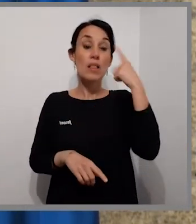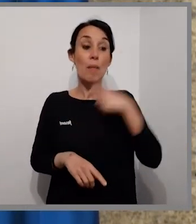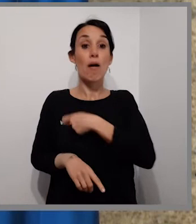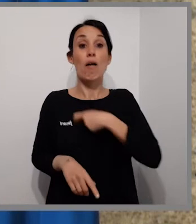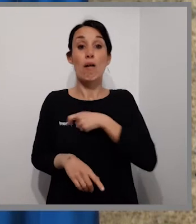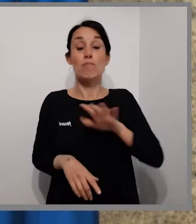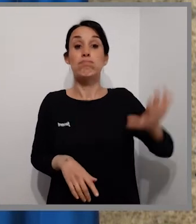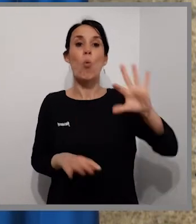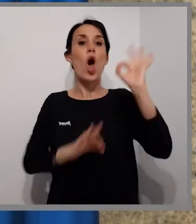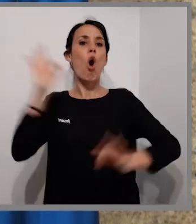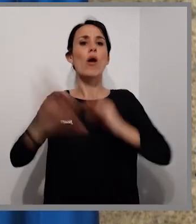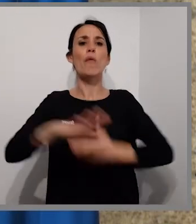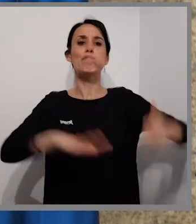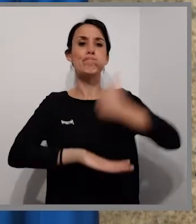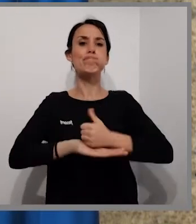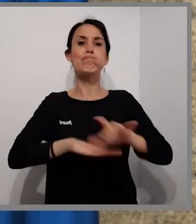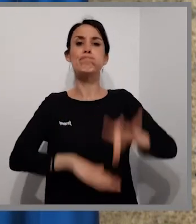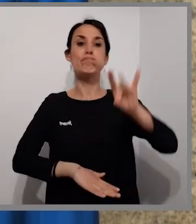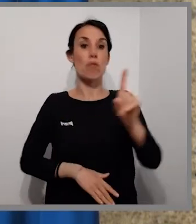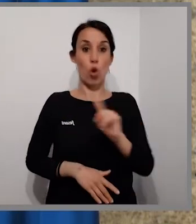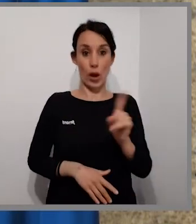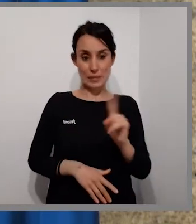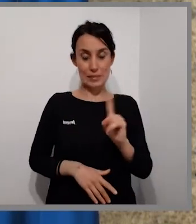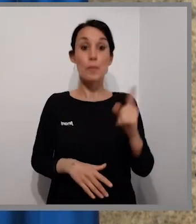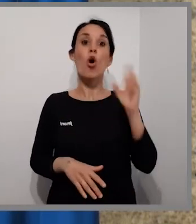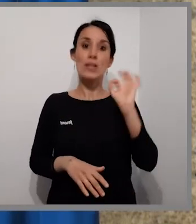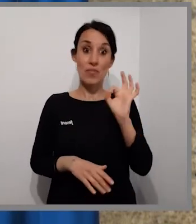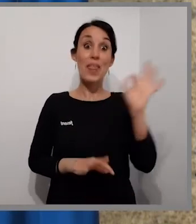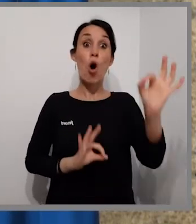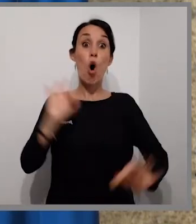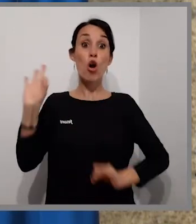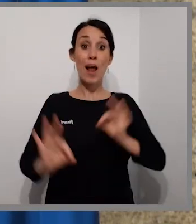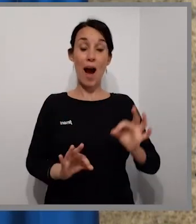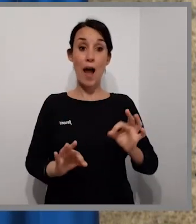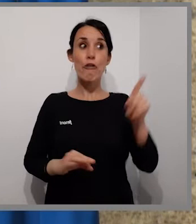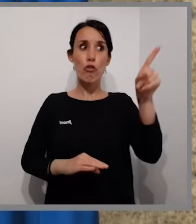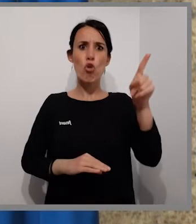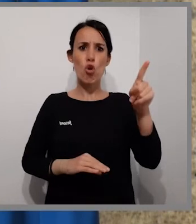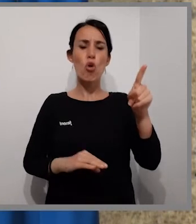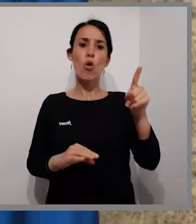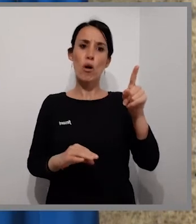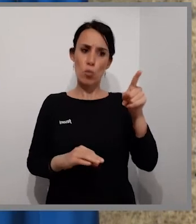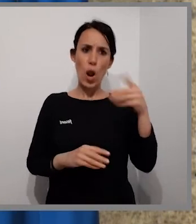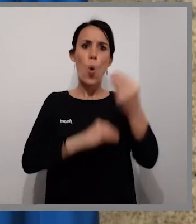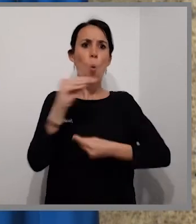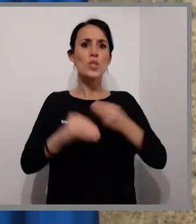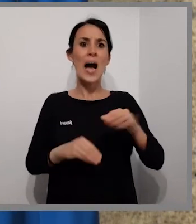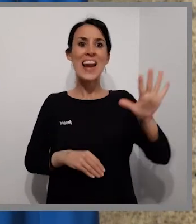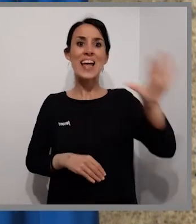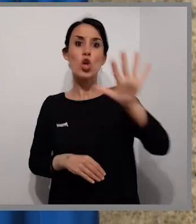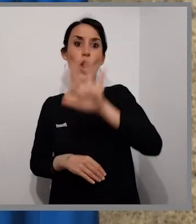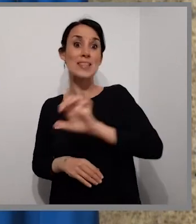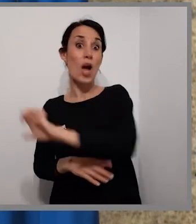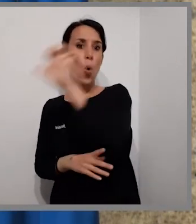és l'òrgan fonamental de decisió, però sí que és un òrgan que cada vegada té més funcions i serveix més com a lobby de